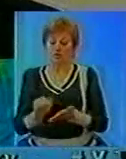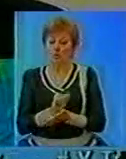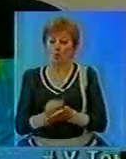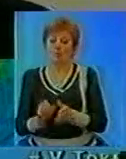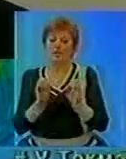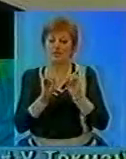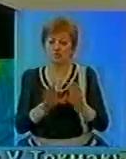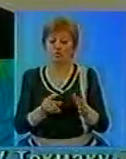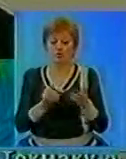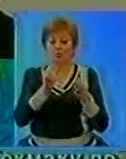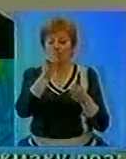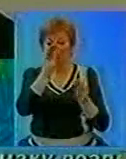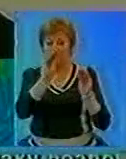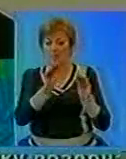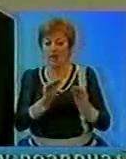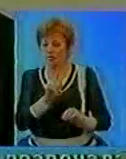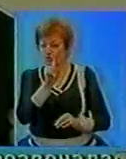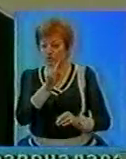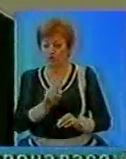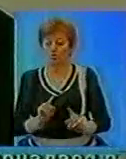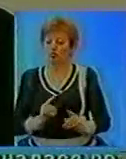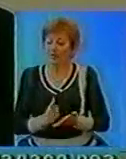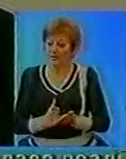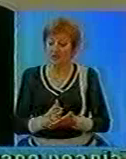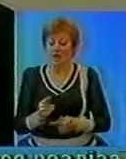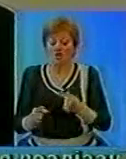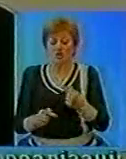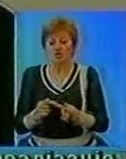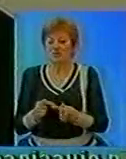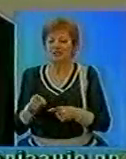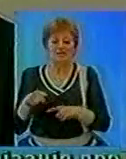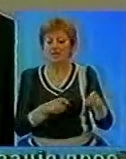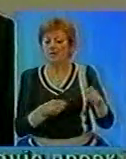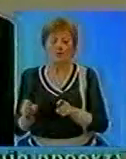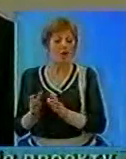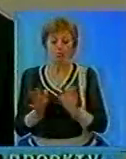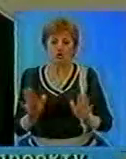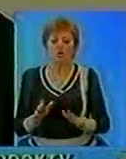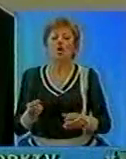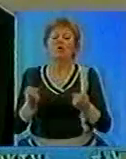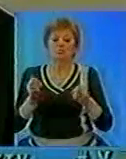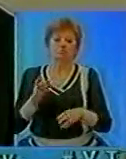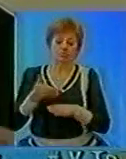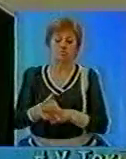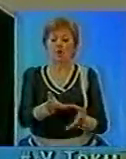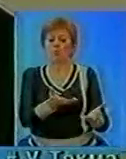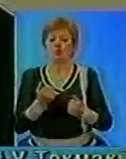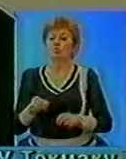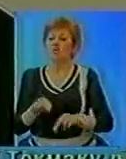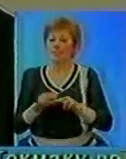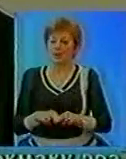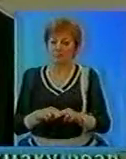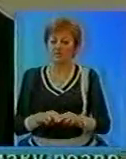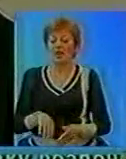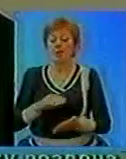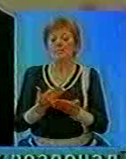документи согласно перечня, який у вас є, і через какое-то время, не бігаючи нигде більше, получаєте паспорт. Справку